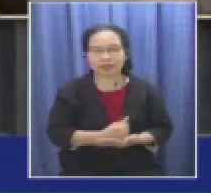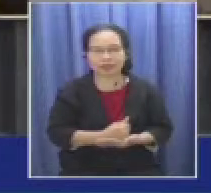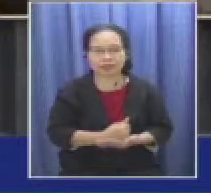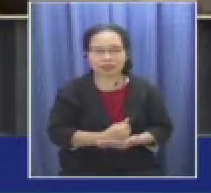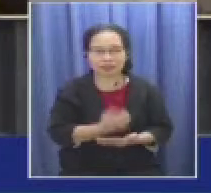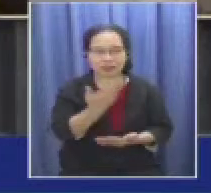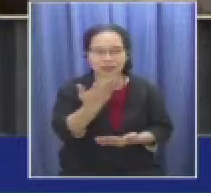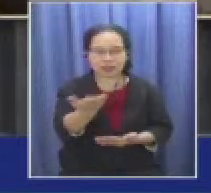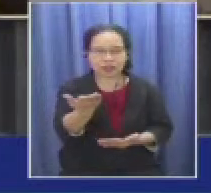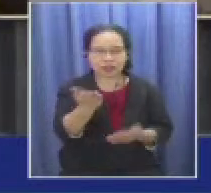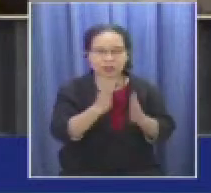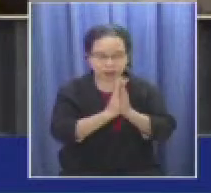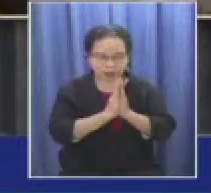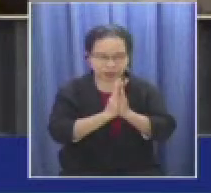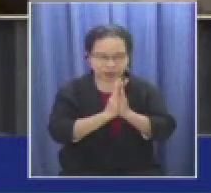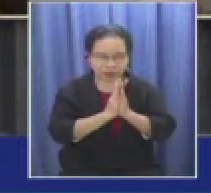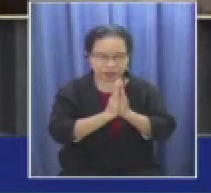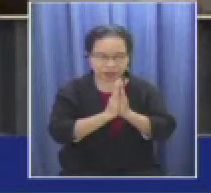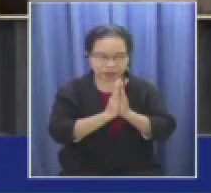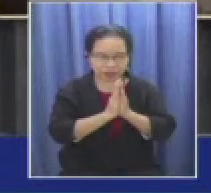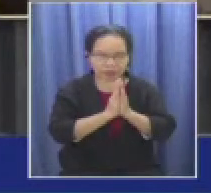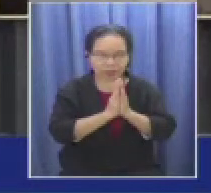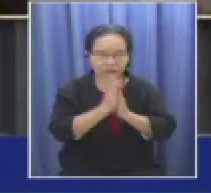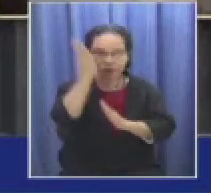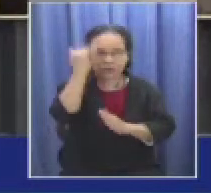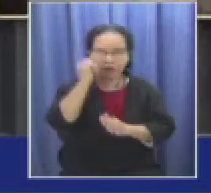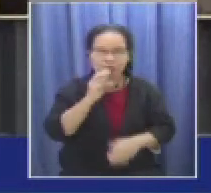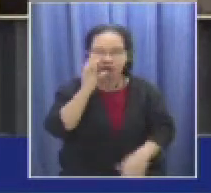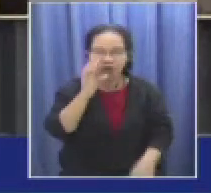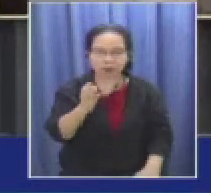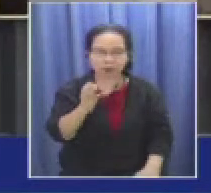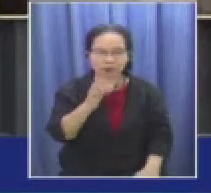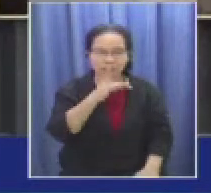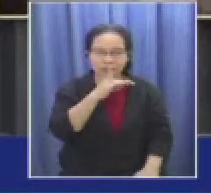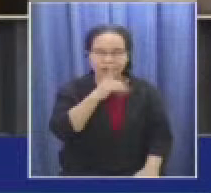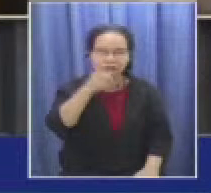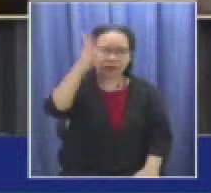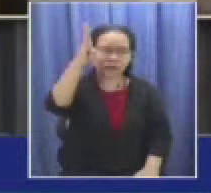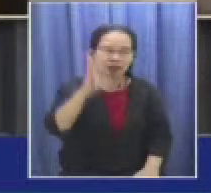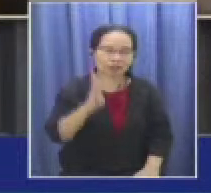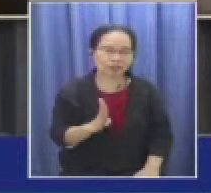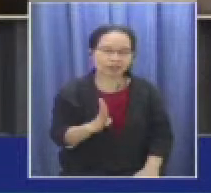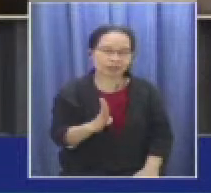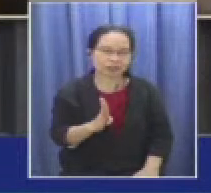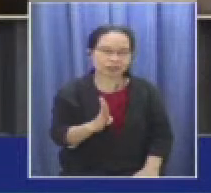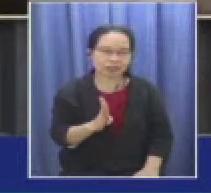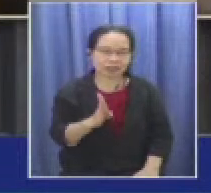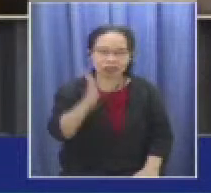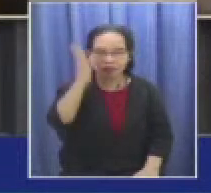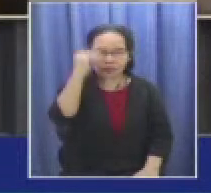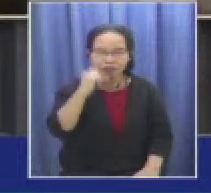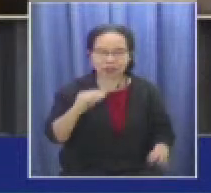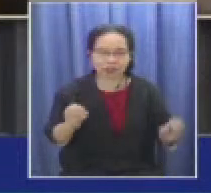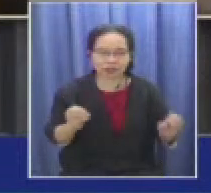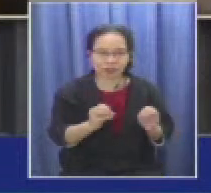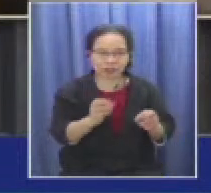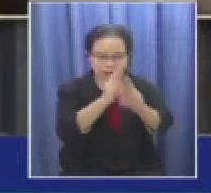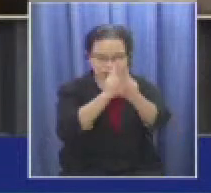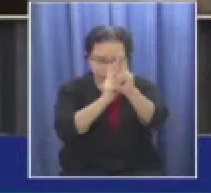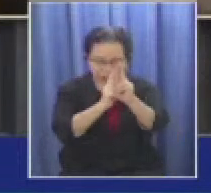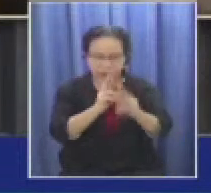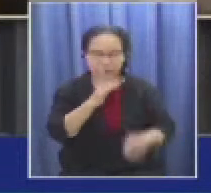Mpaebɔ nkuro na wobɔ ɛnansesɛm na woto akyerɛ Nyankopɔn sɛ no Mary mpaeɛ ma yɛ